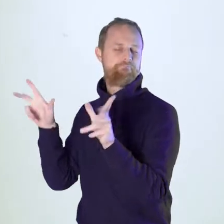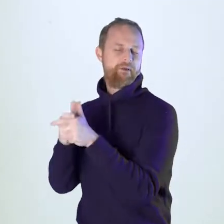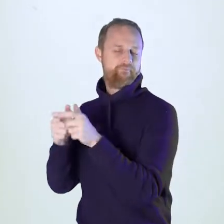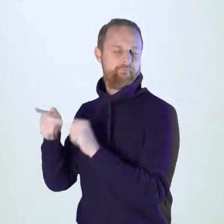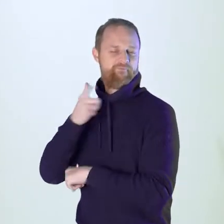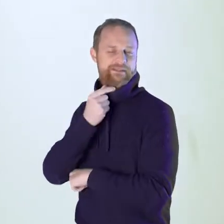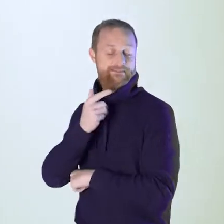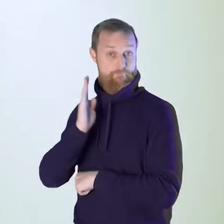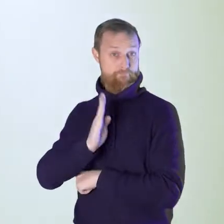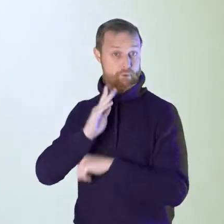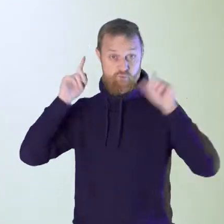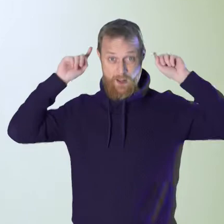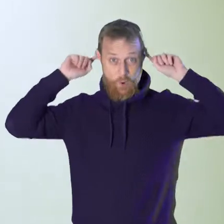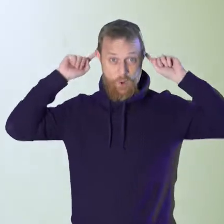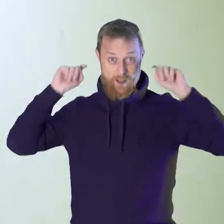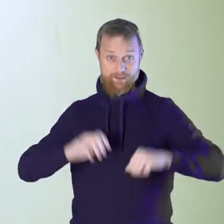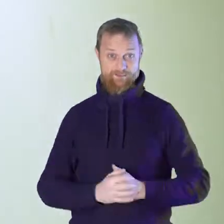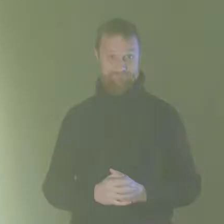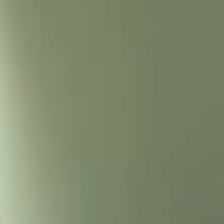On a besoin de ses oreilles.